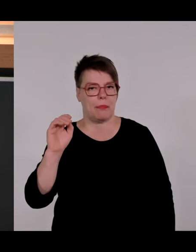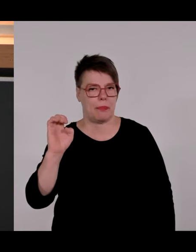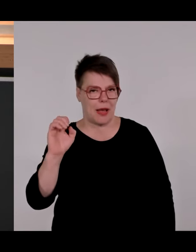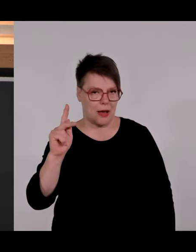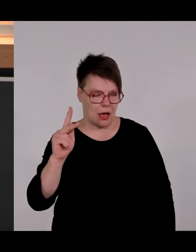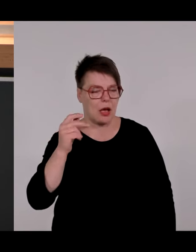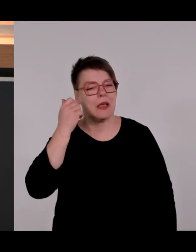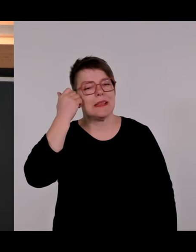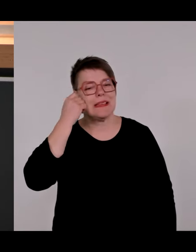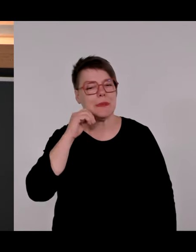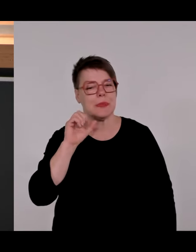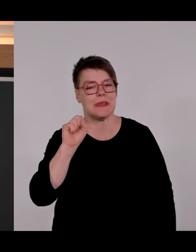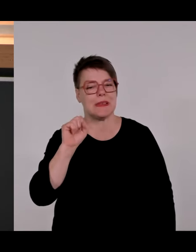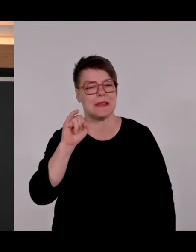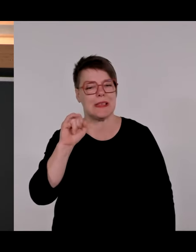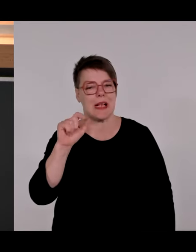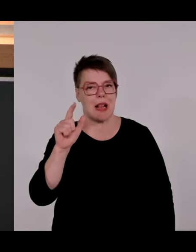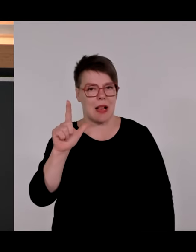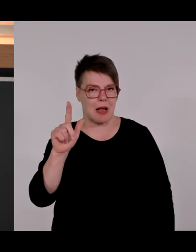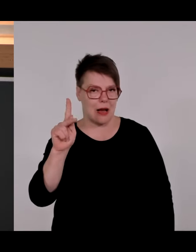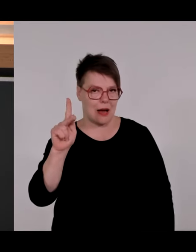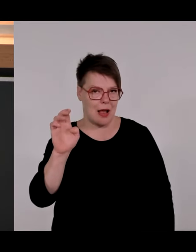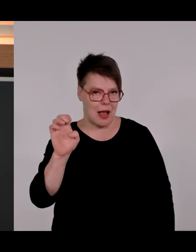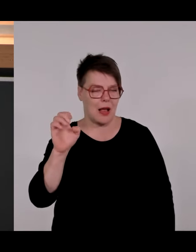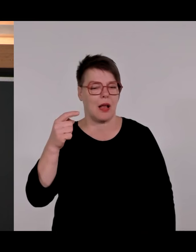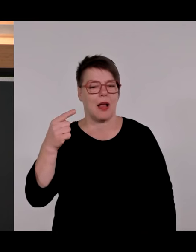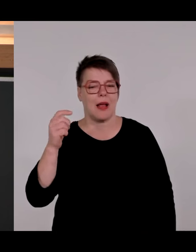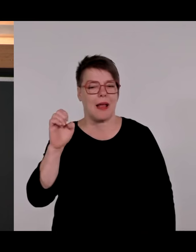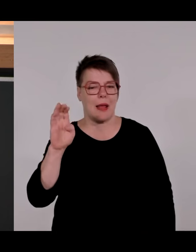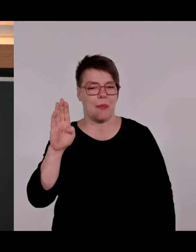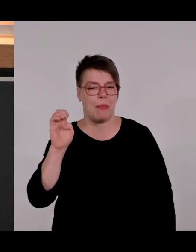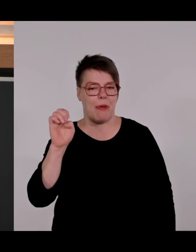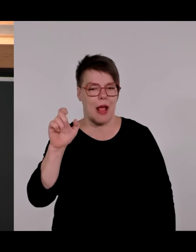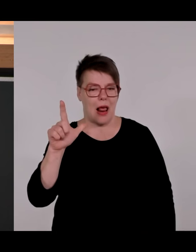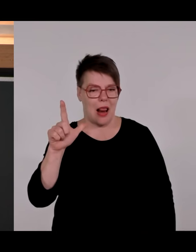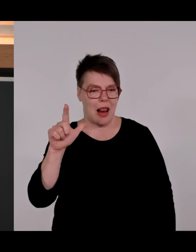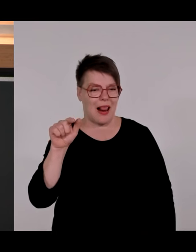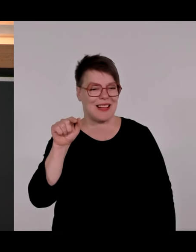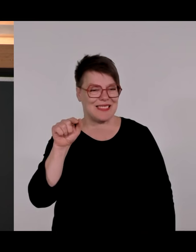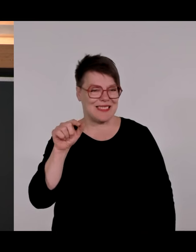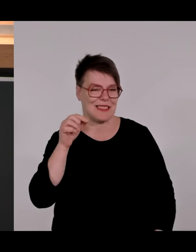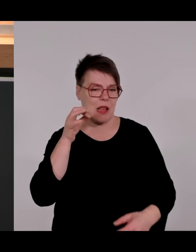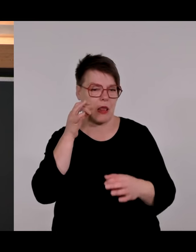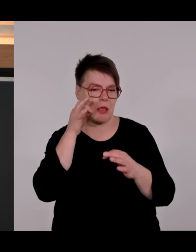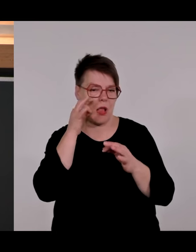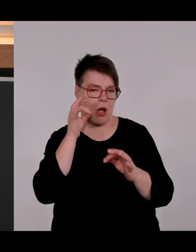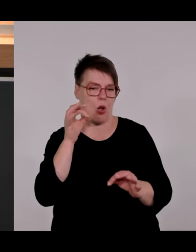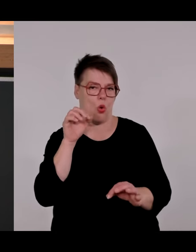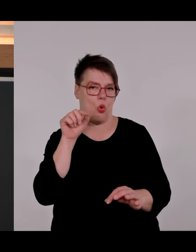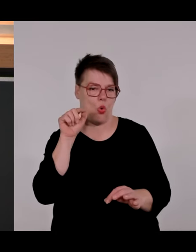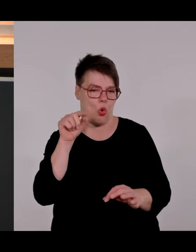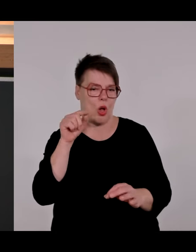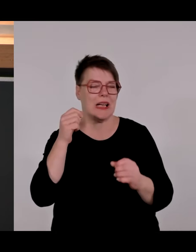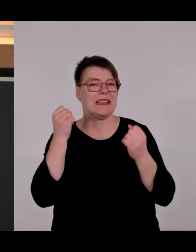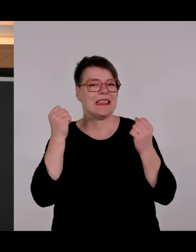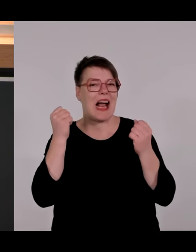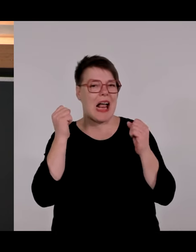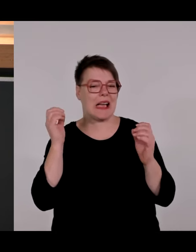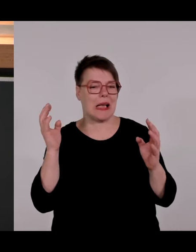Geist des Sicherheitsgipfels des Senats gewesen. Und ich füge ausdrücklich